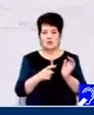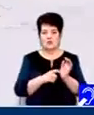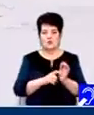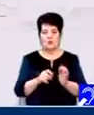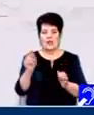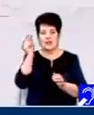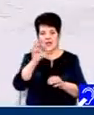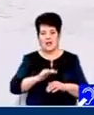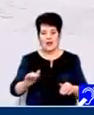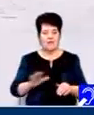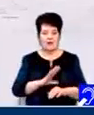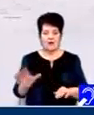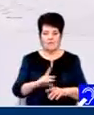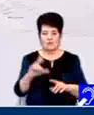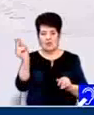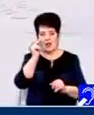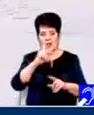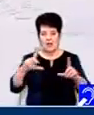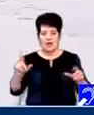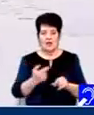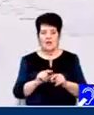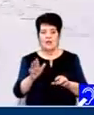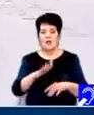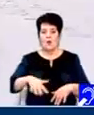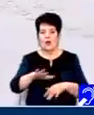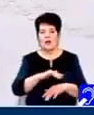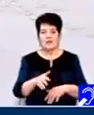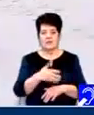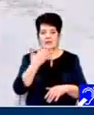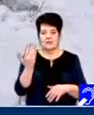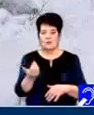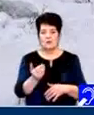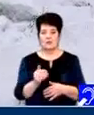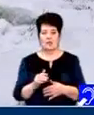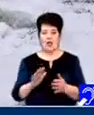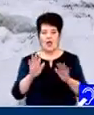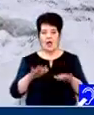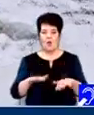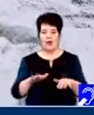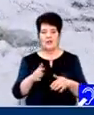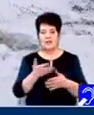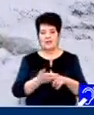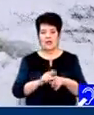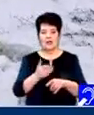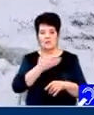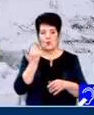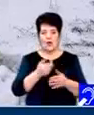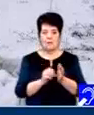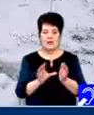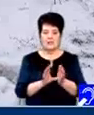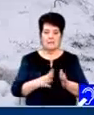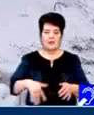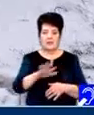de elevi nu au ajuns azi la ore. Deocamdată nu sunt localități care să nu aibă energie electrică. Lucrările de dezăpezire continuă pe